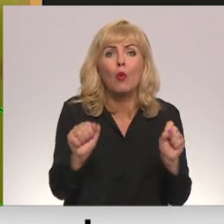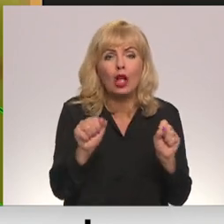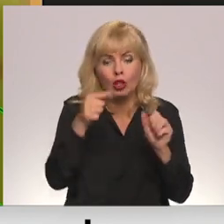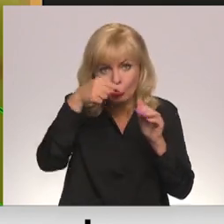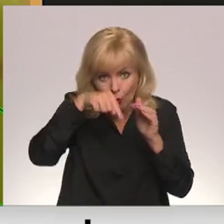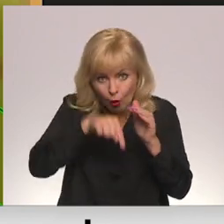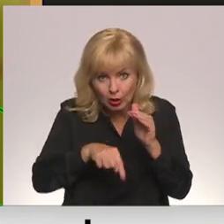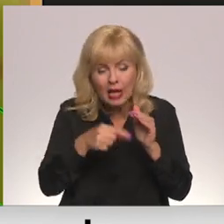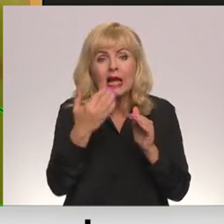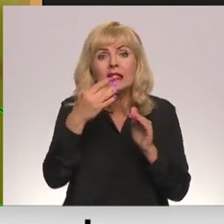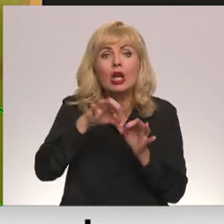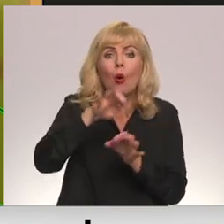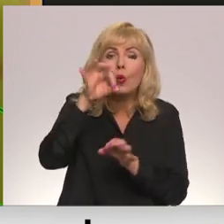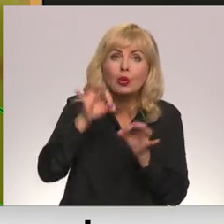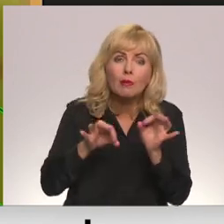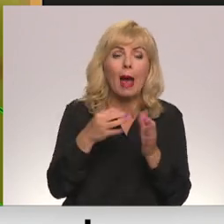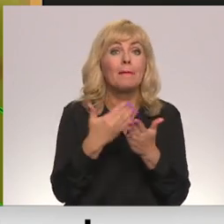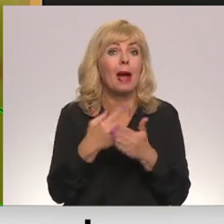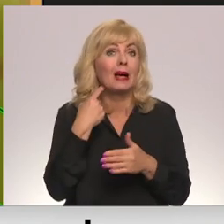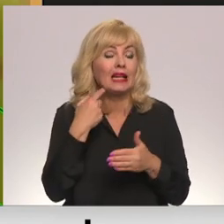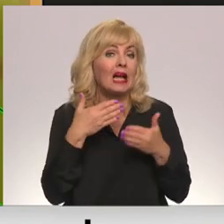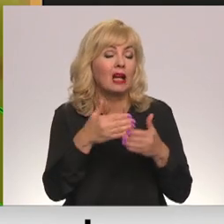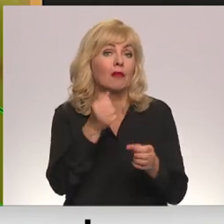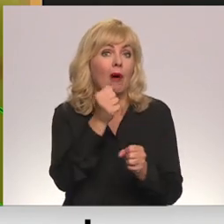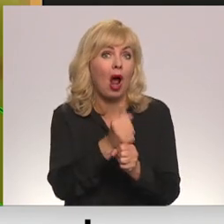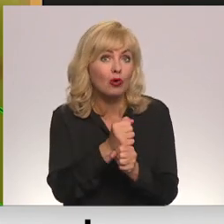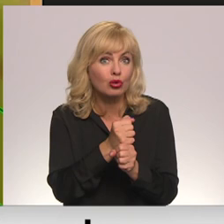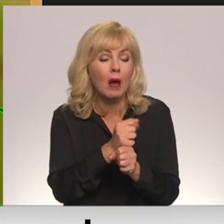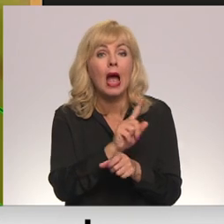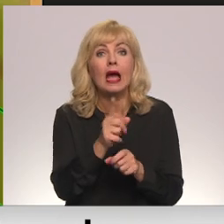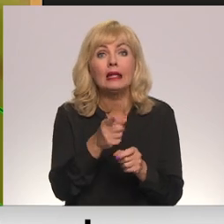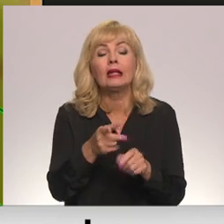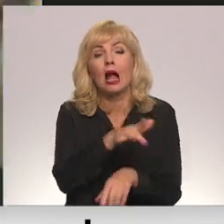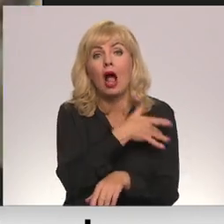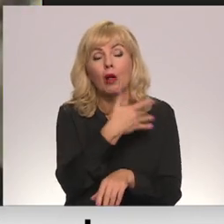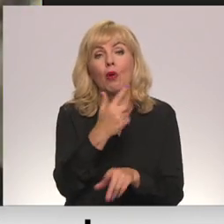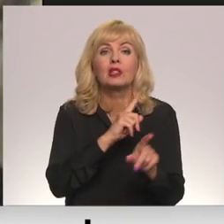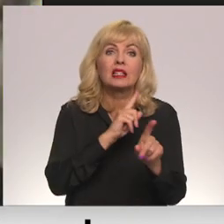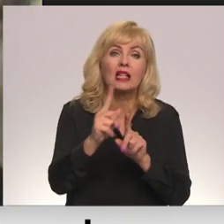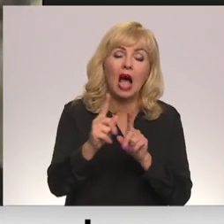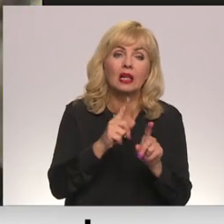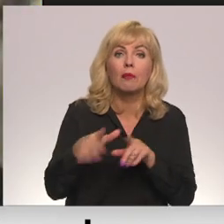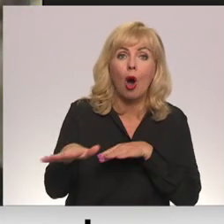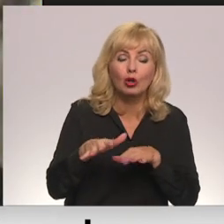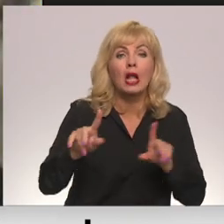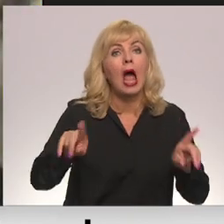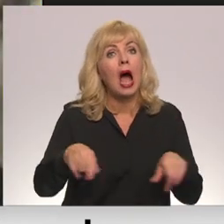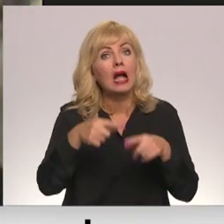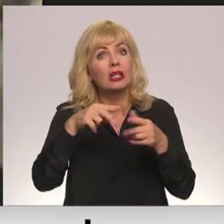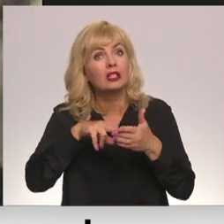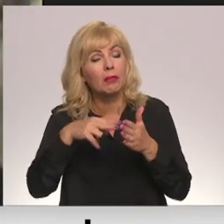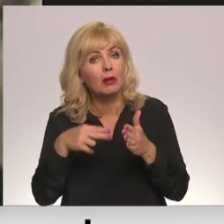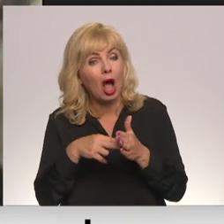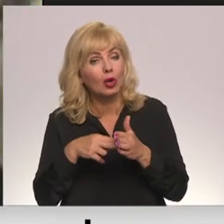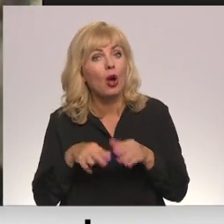reljefu uzmērīšanu, un, piemēram, Rīgas ostas akvatorijā kalpo satiksmes organizēšanai un attīstības plānošanai.